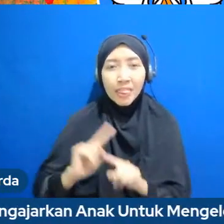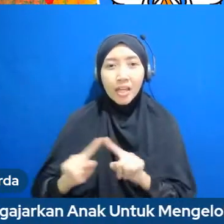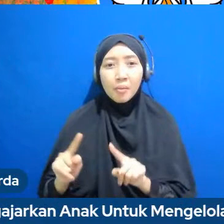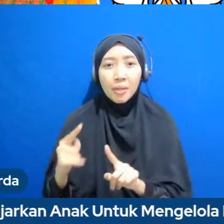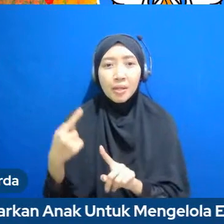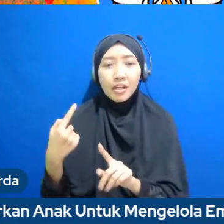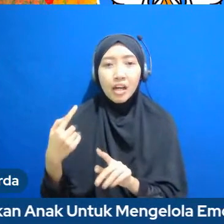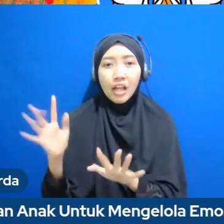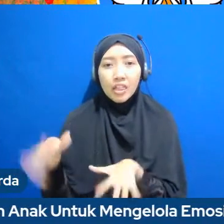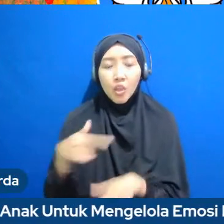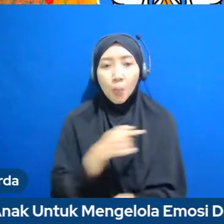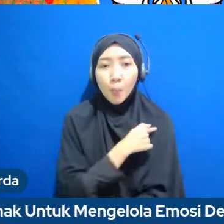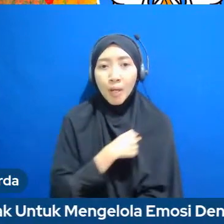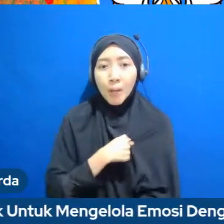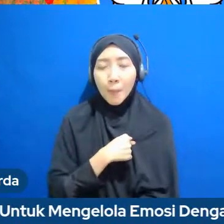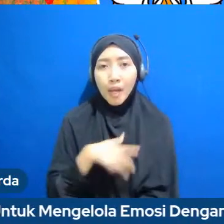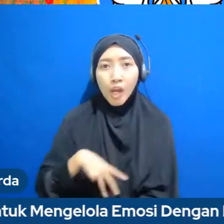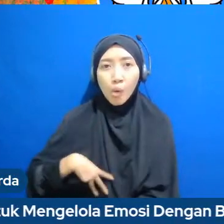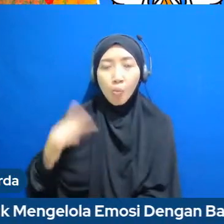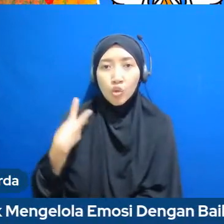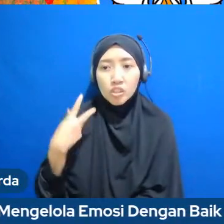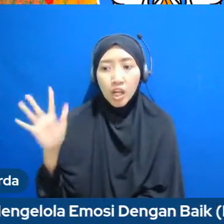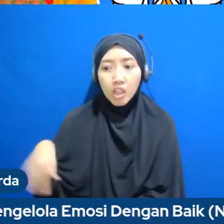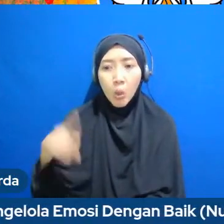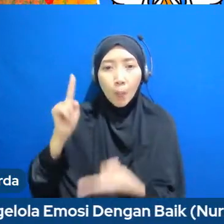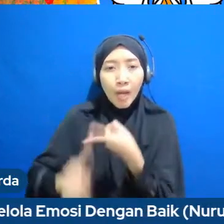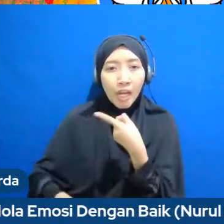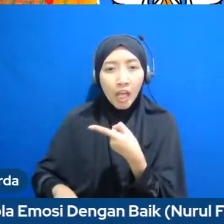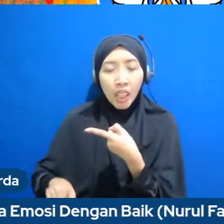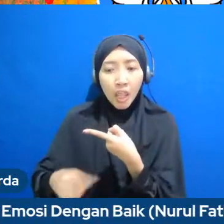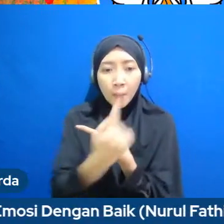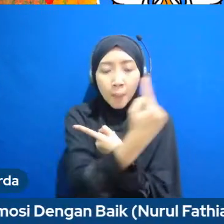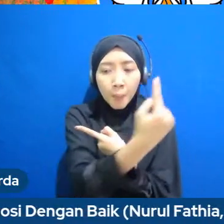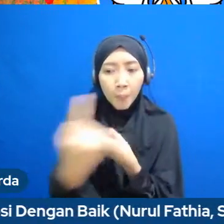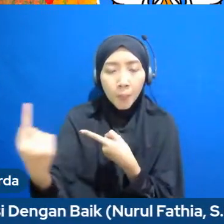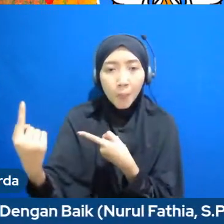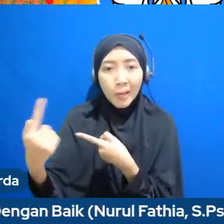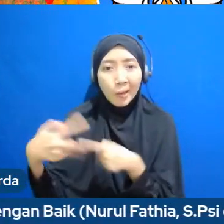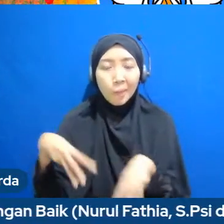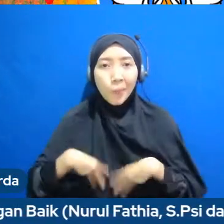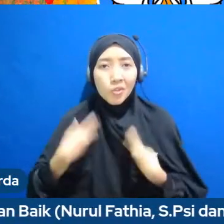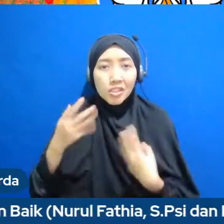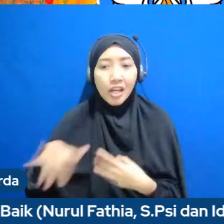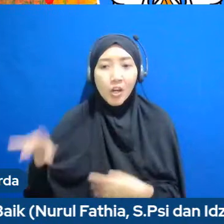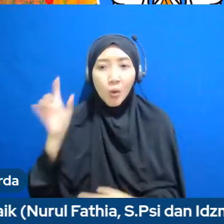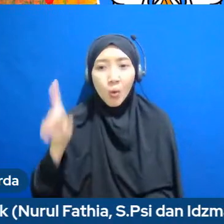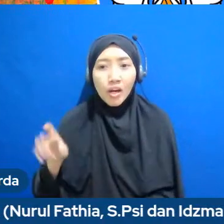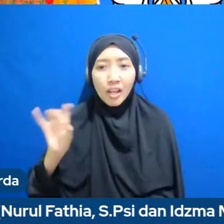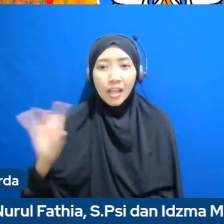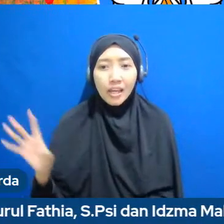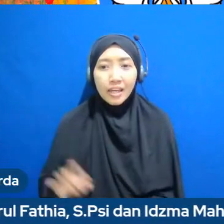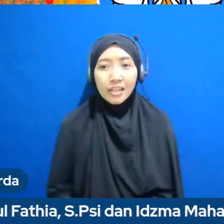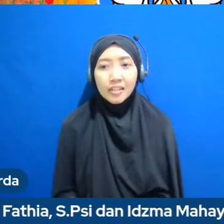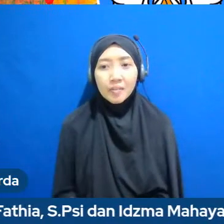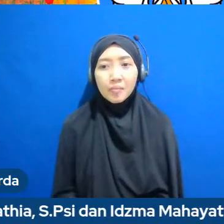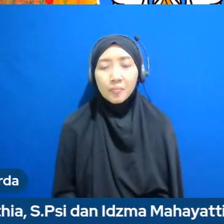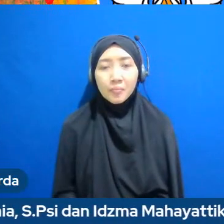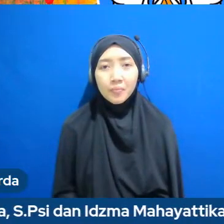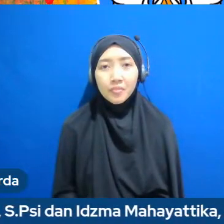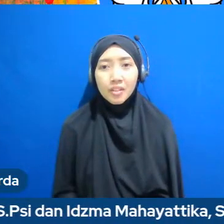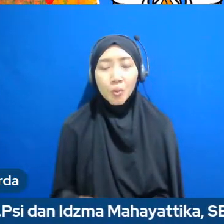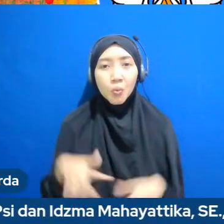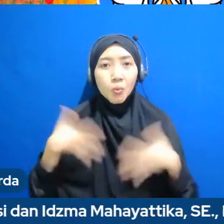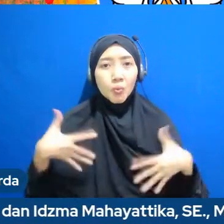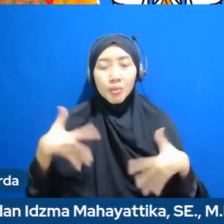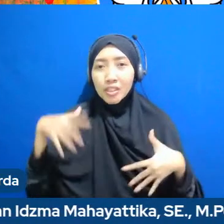menamai emosi, kemudian mengenal emosi orang anak lain gitu ya, seperti itu. Tadi benar luar biasa sekali hari